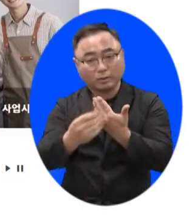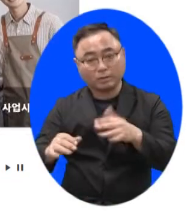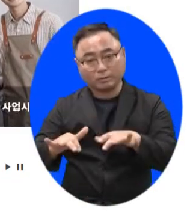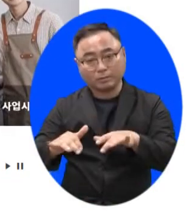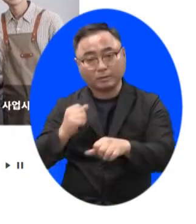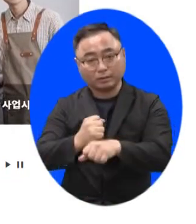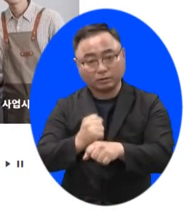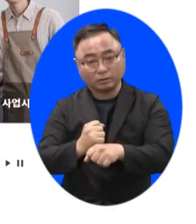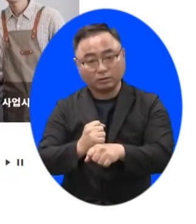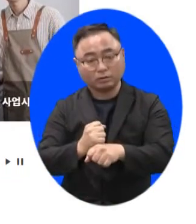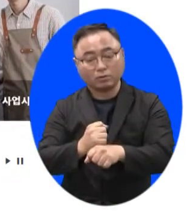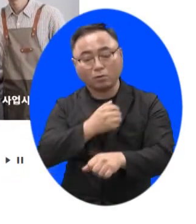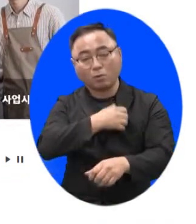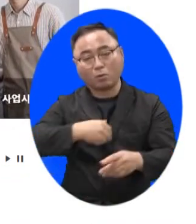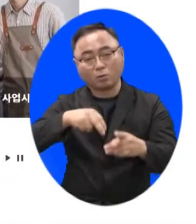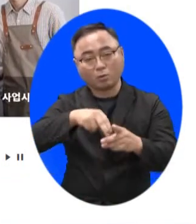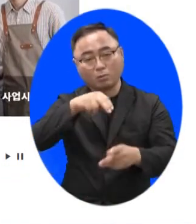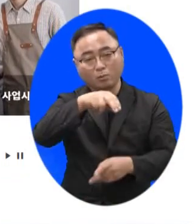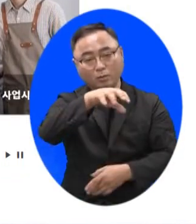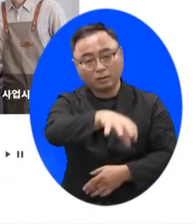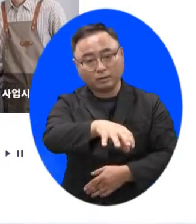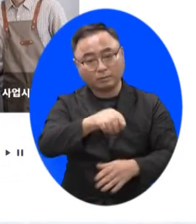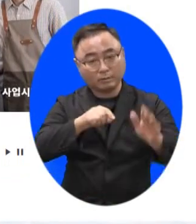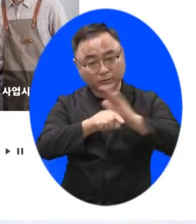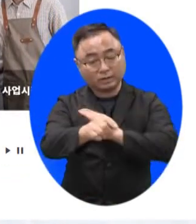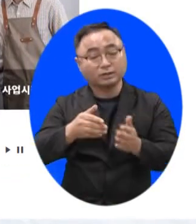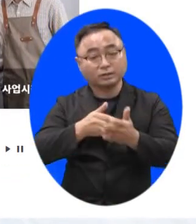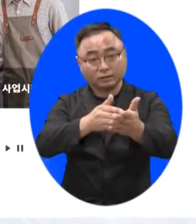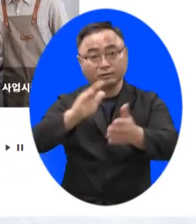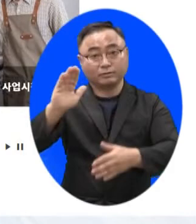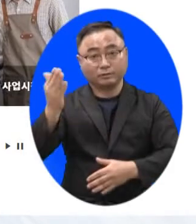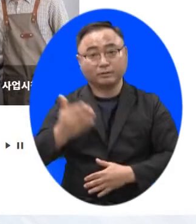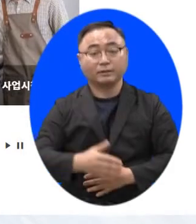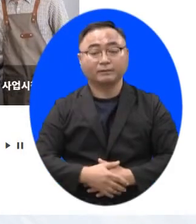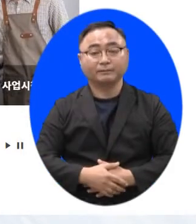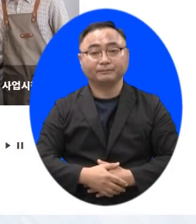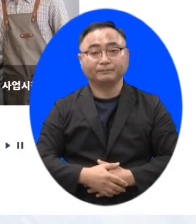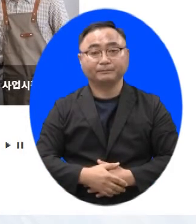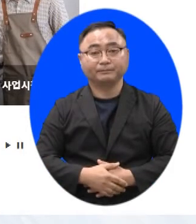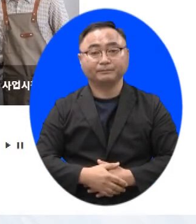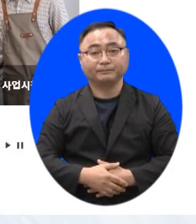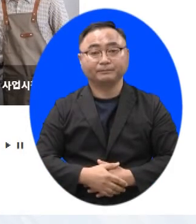다운로드받아 작성 후 각종 행정복지센터를 방문해 신청하면 됩니다.